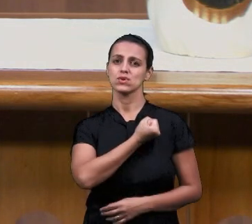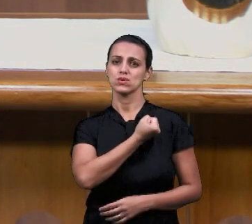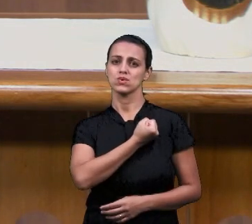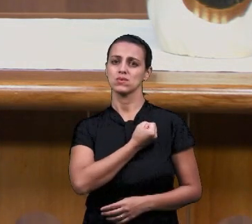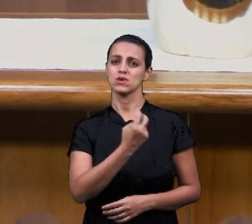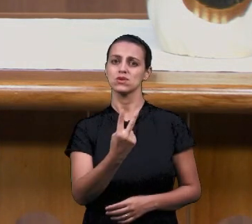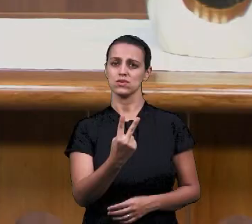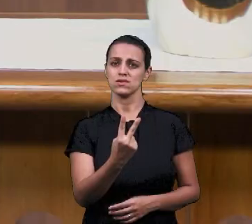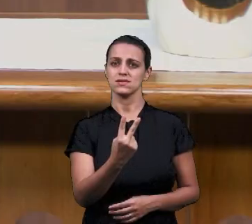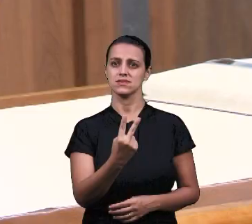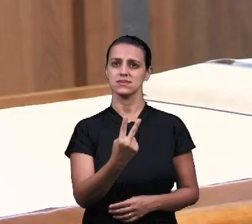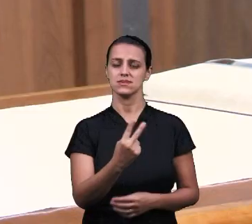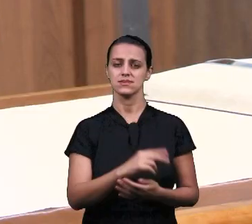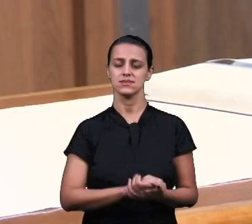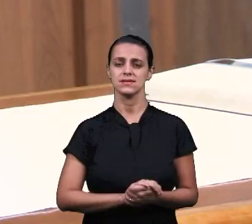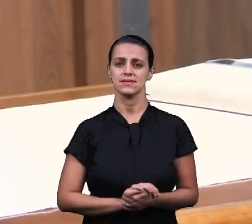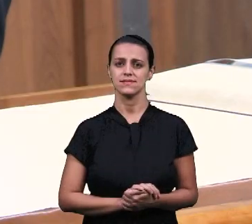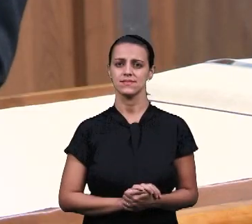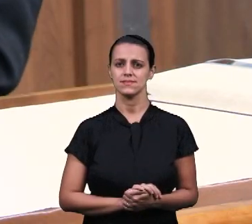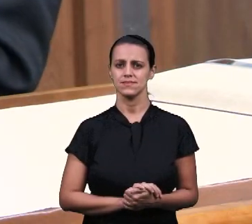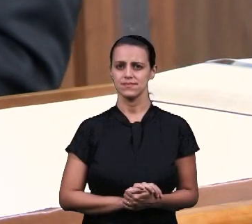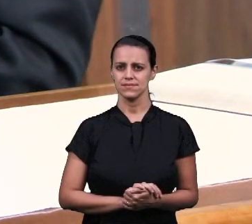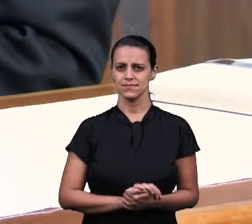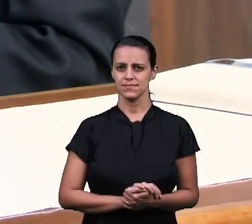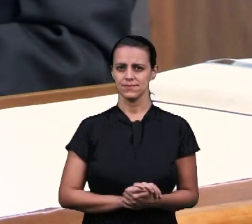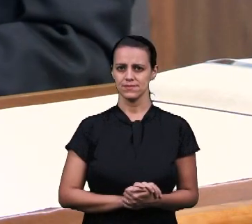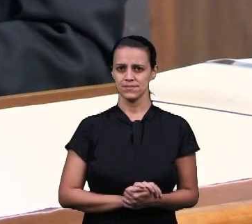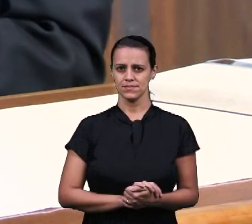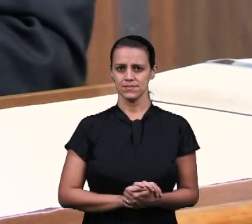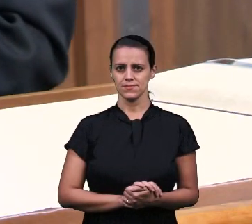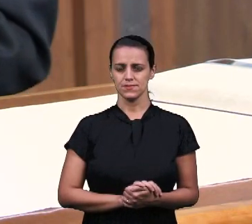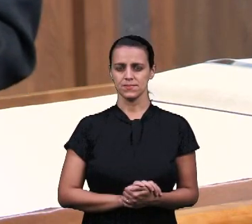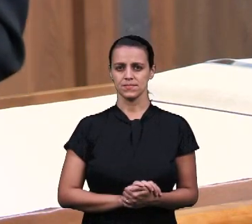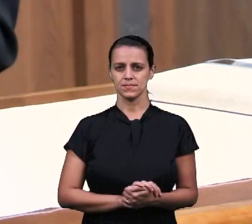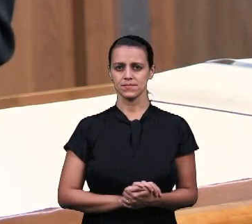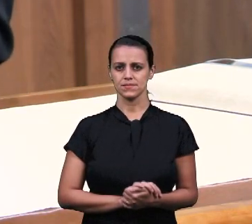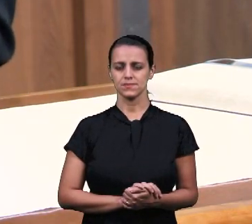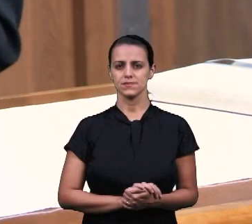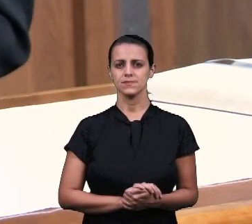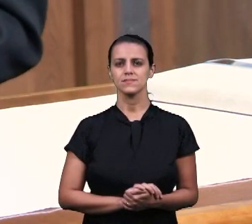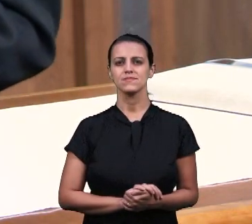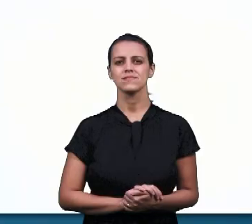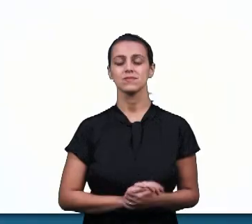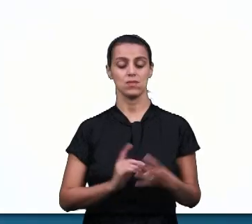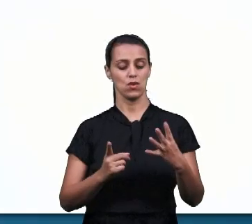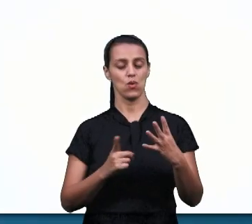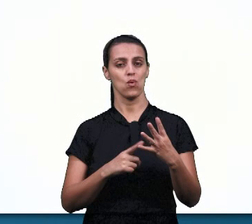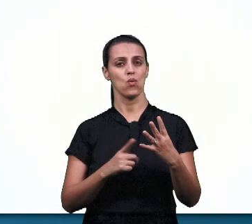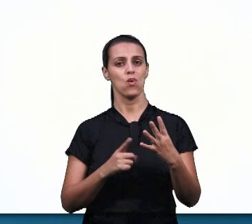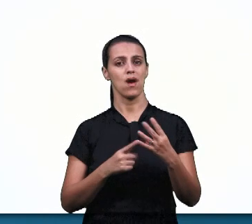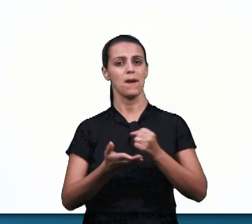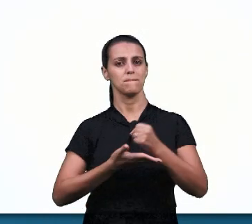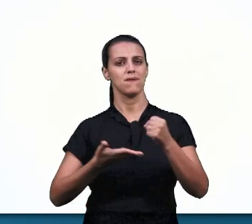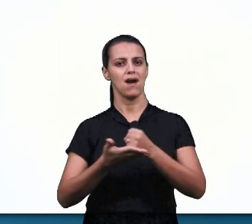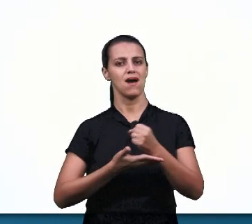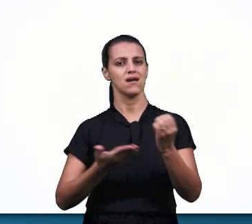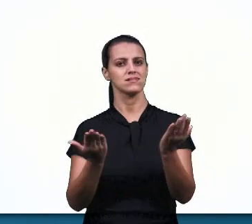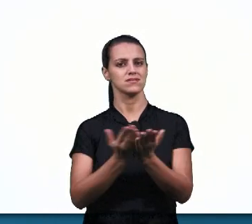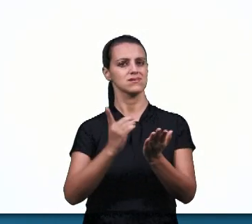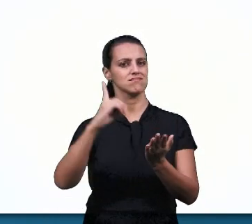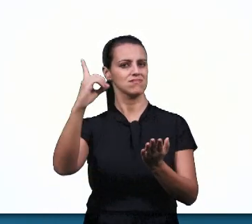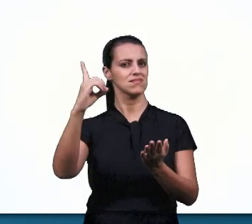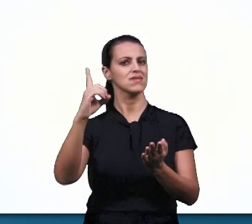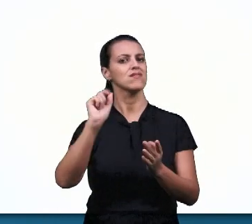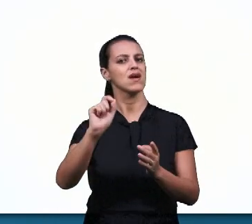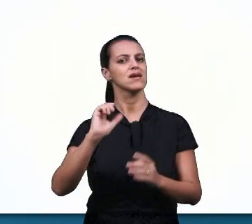Notre question numéro 2, elle disait, le quatrième principe biblique est le salut par la